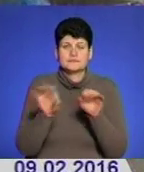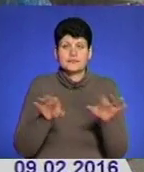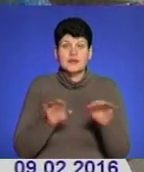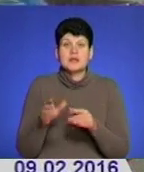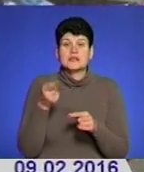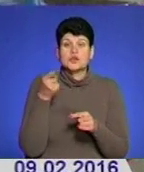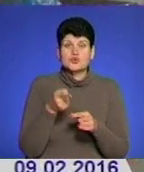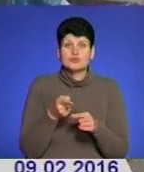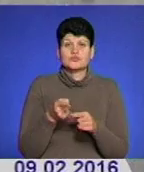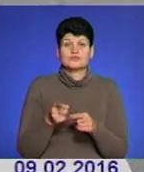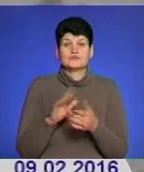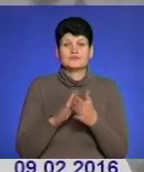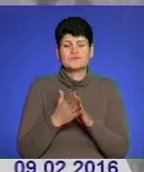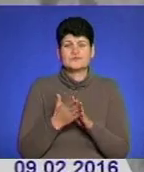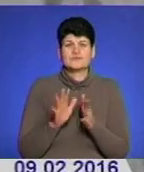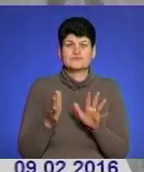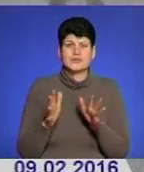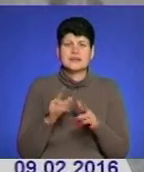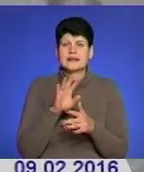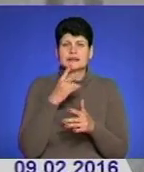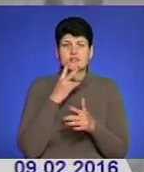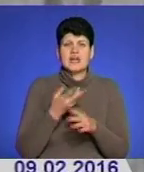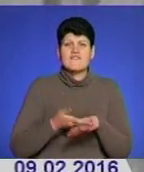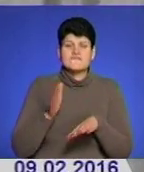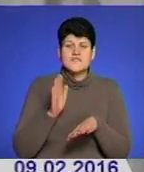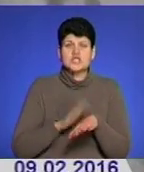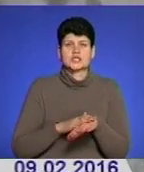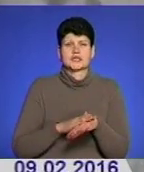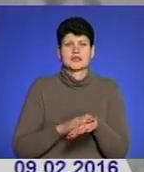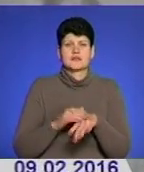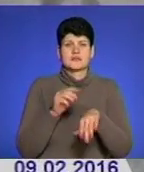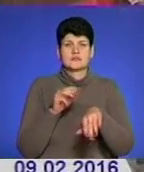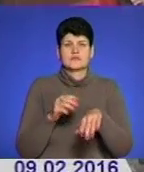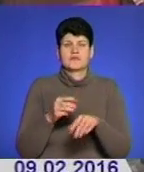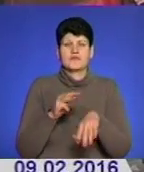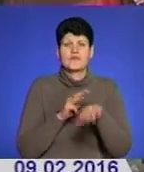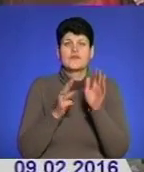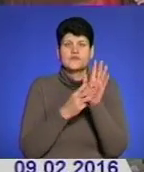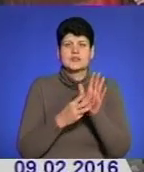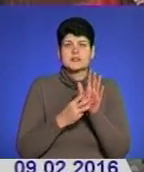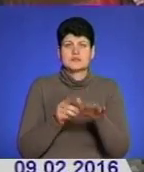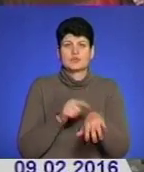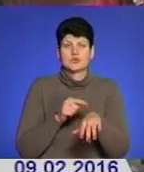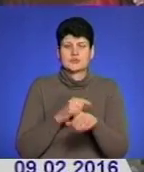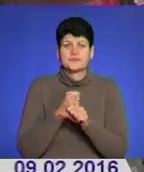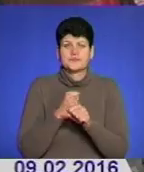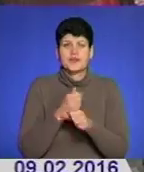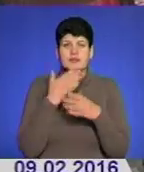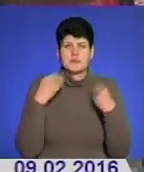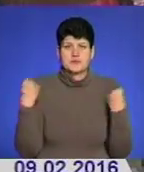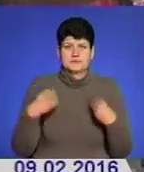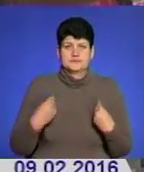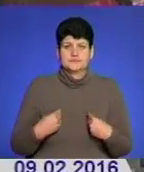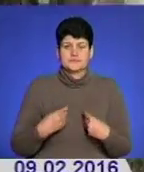сміттєпереробному комплексі незадовільні, адже, незважаючи на важкий 8-годинний робочий день біля конвеєра, відсутність якісного захисного одягу та